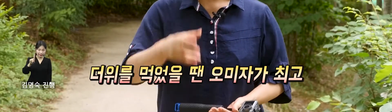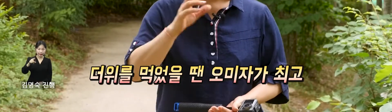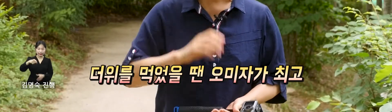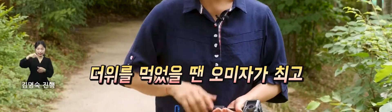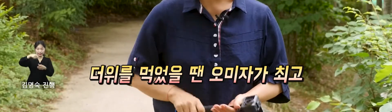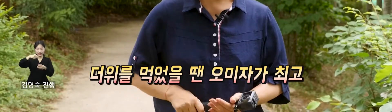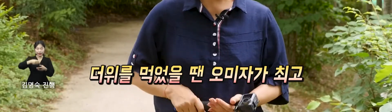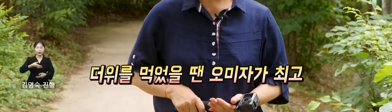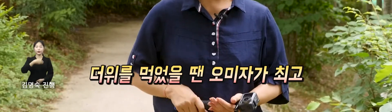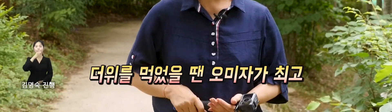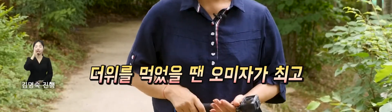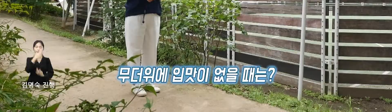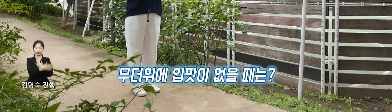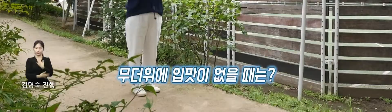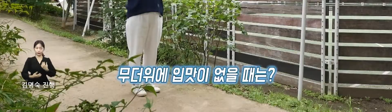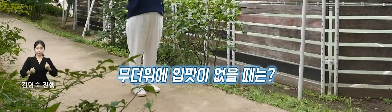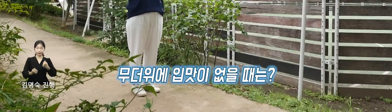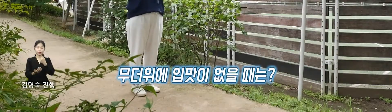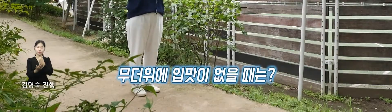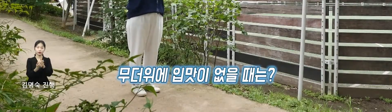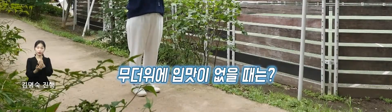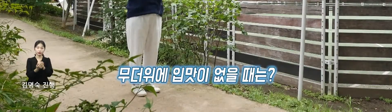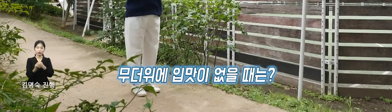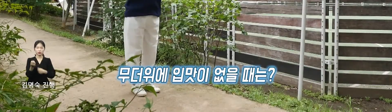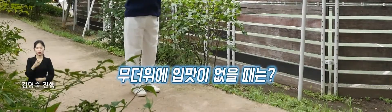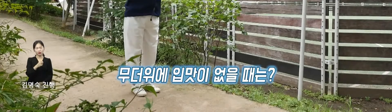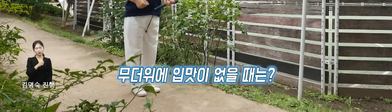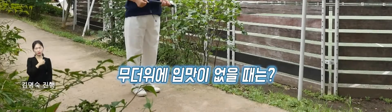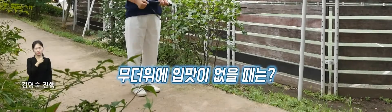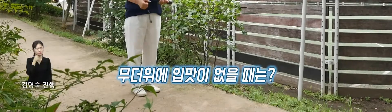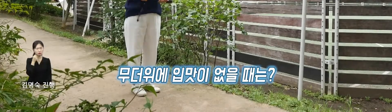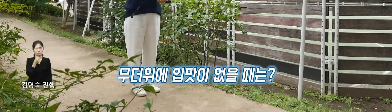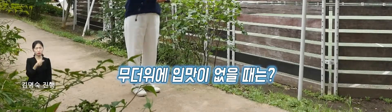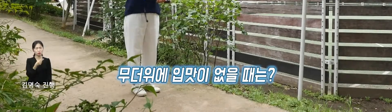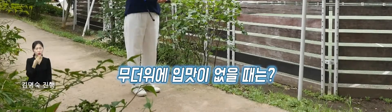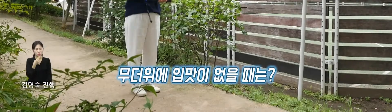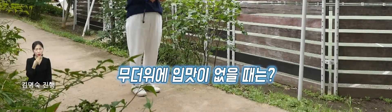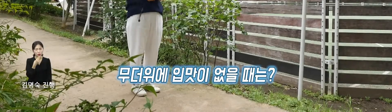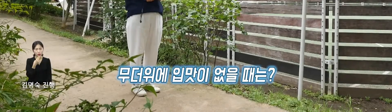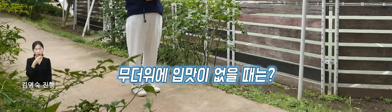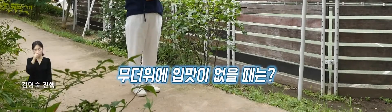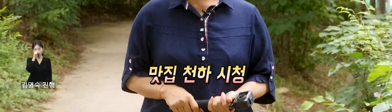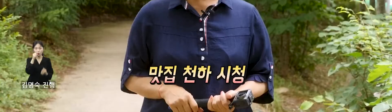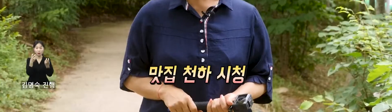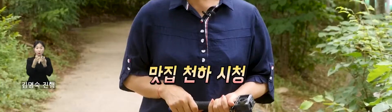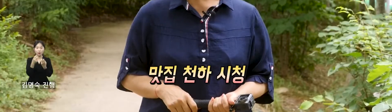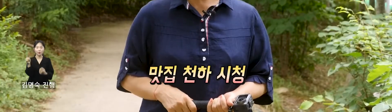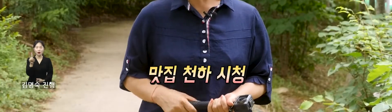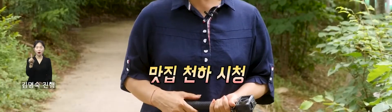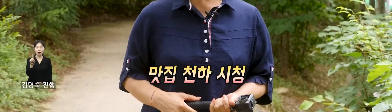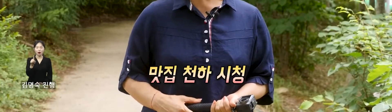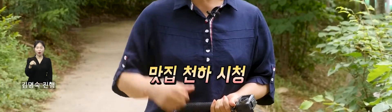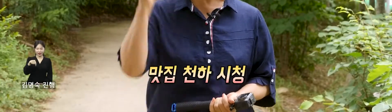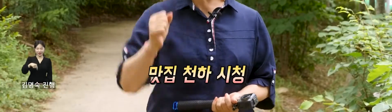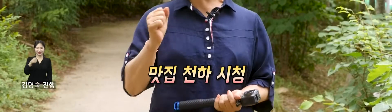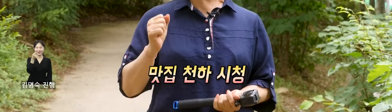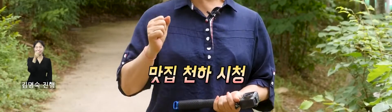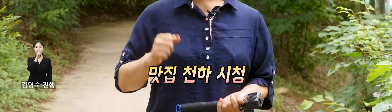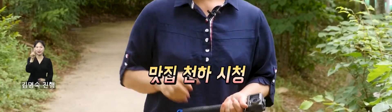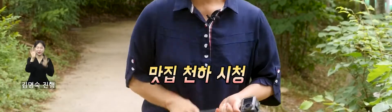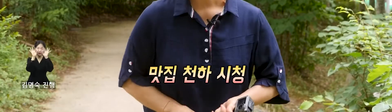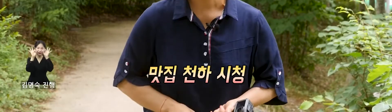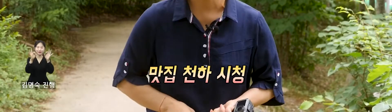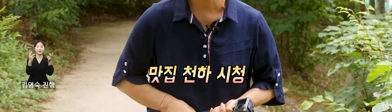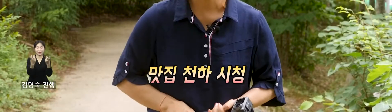오미자차를 드시는 게 좋다고 합니다. 그리고 이 무더위에 입맛이 없다, 가장 좋은 방법은 명숙이의 맛집 천하를 보시는